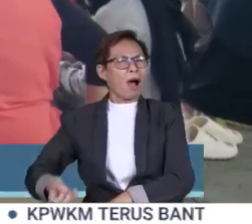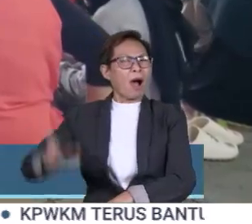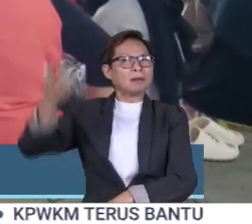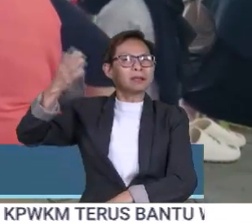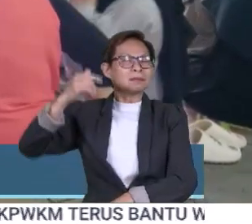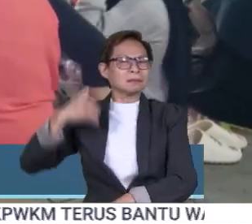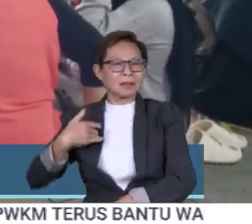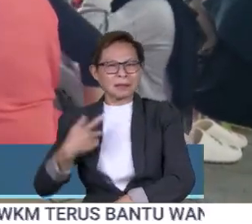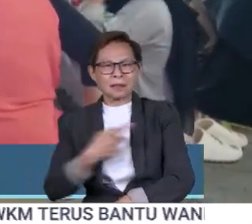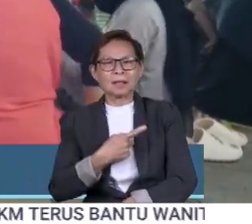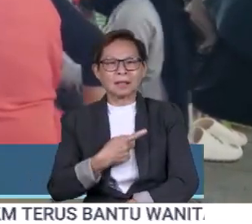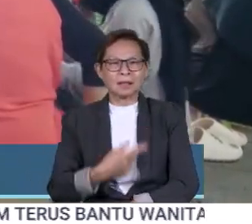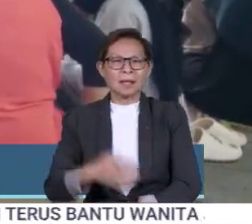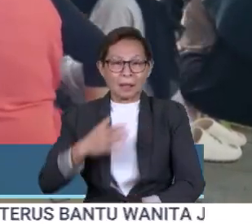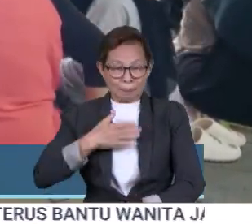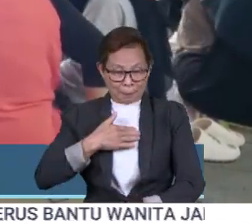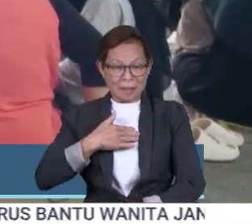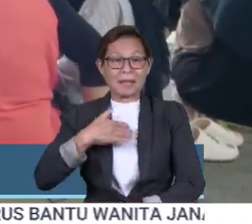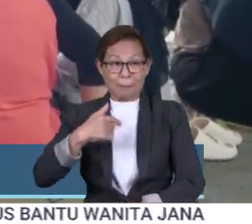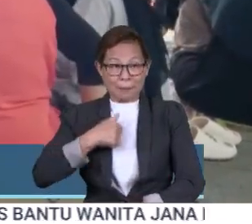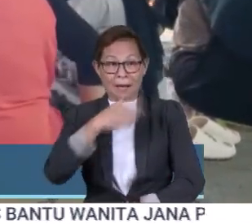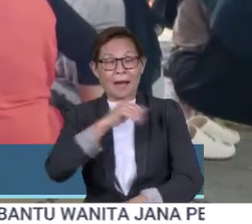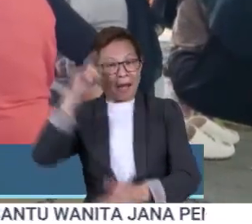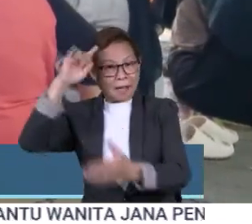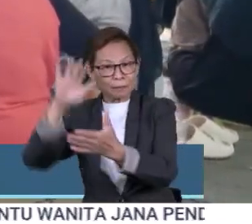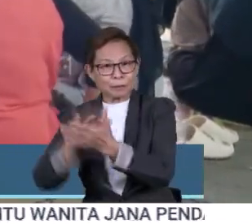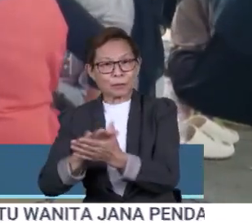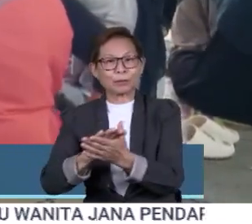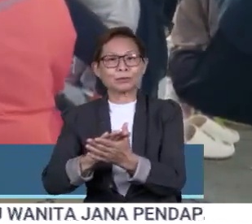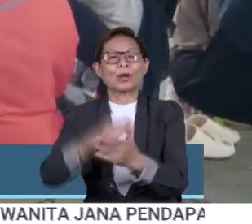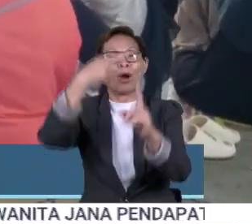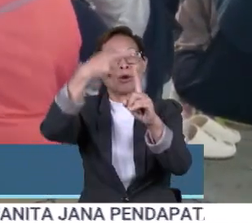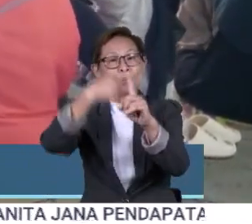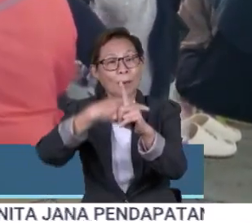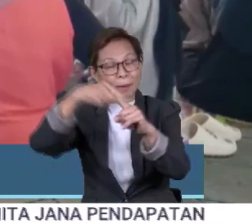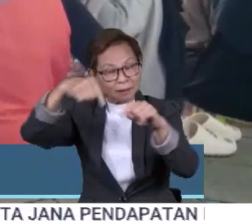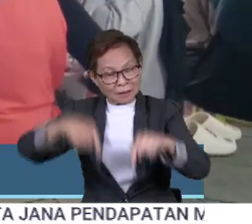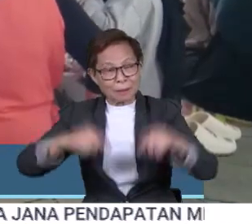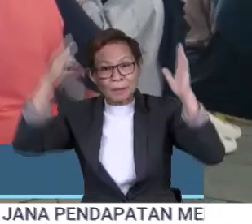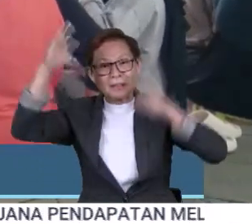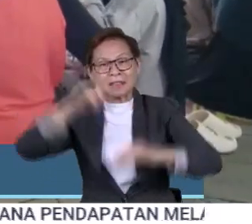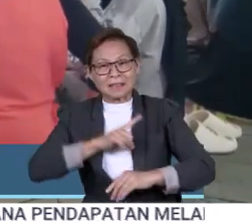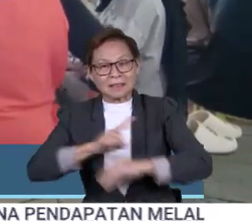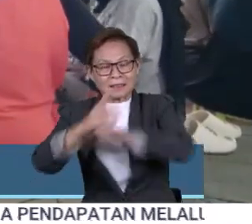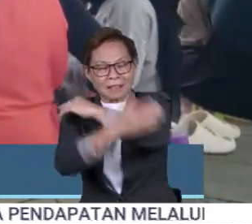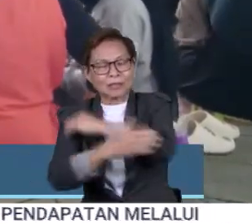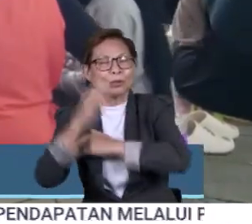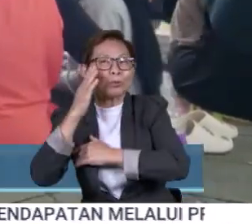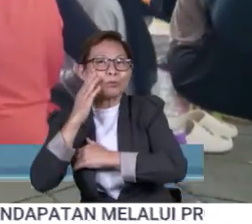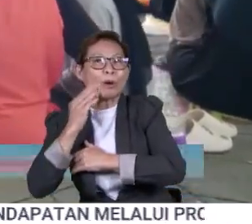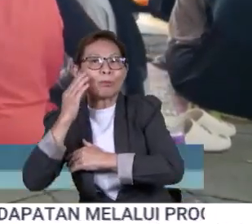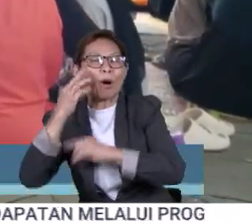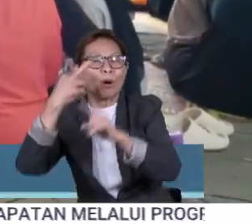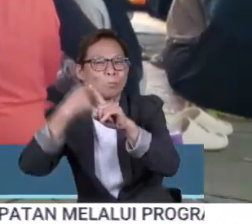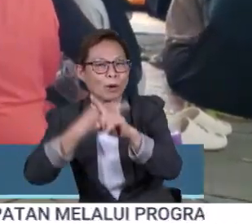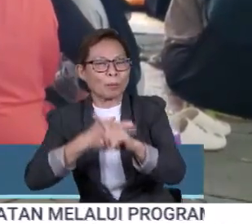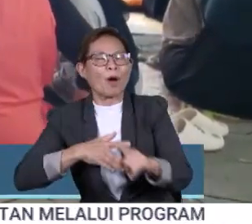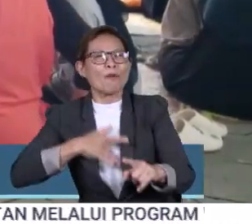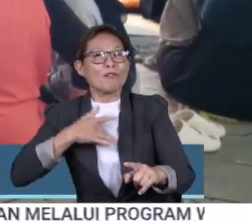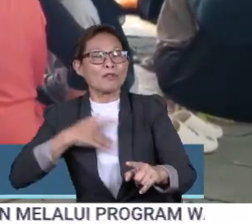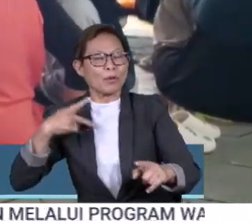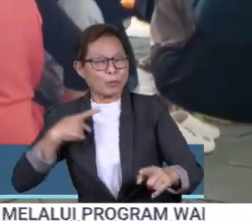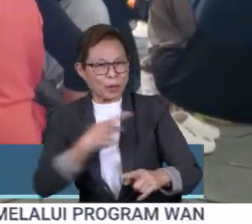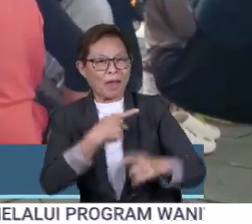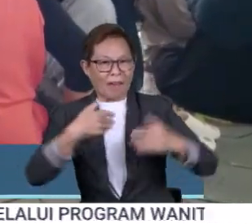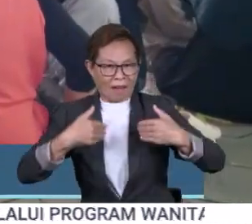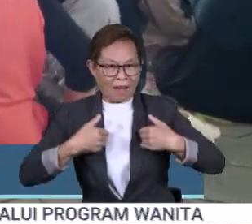iftars. So that's why me and my husband decided to spend Ramadan in Malaysia, an Islamic country, to experience the Ramadan feeling that we have been